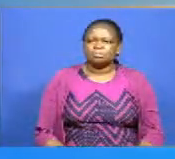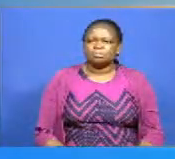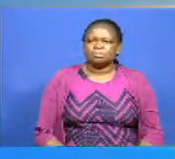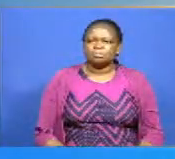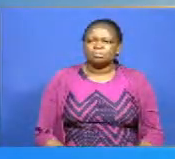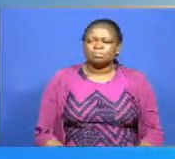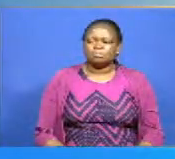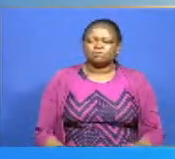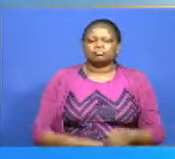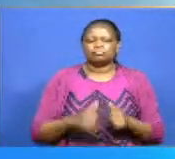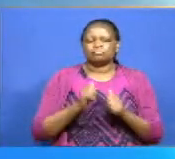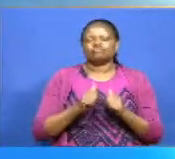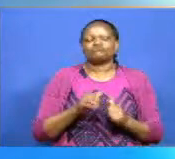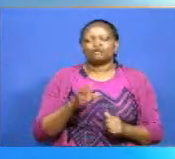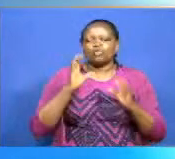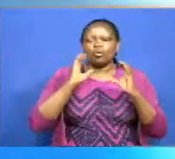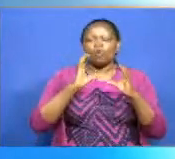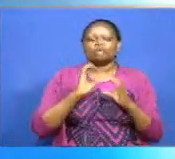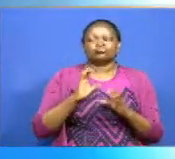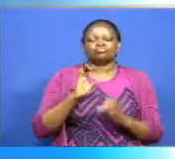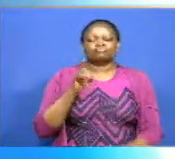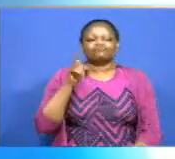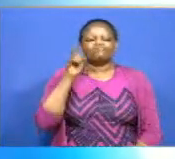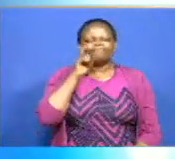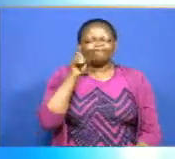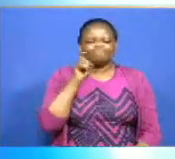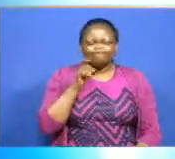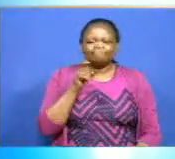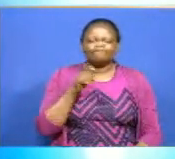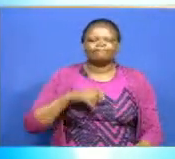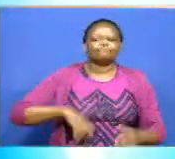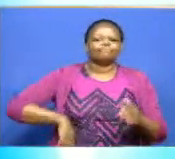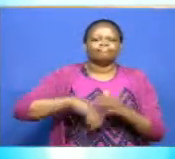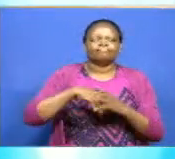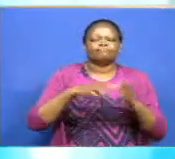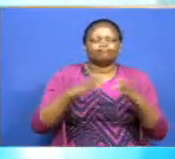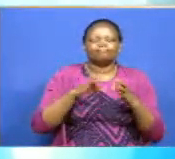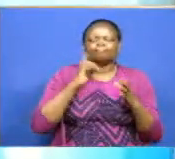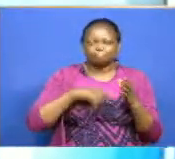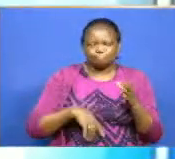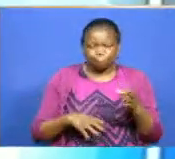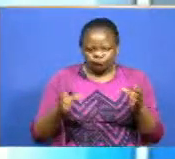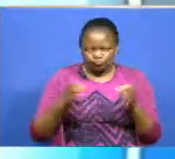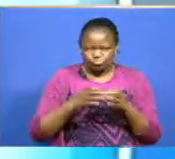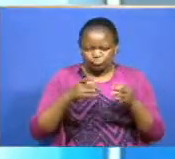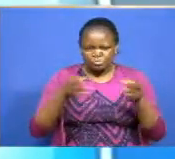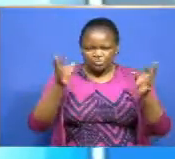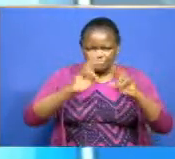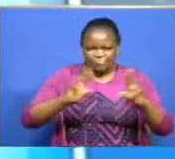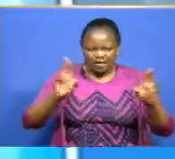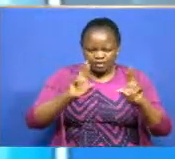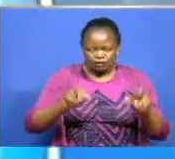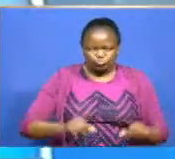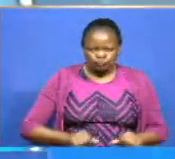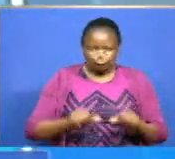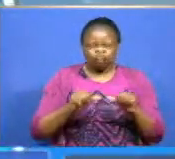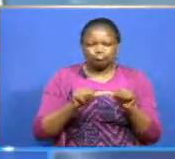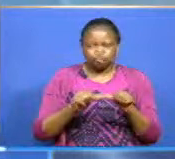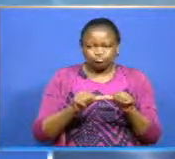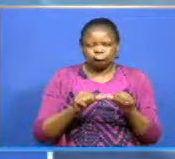Michezoni, kocha wa Tusker FC Roberto Matano amesema kwamba kikosi chake kiko tayari kuendeleza msururu wa matokeo